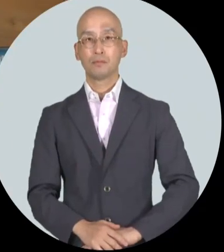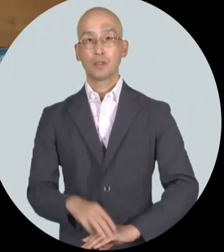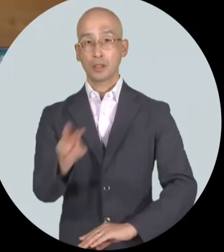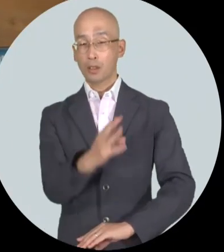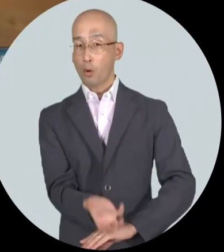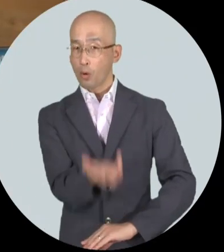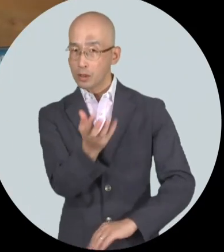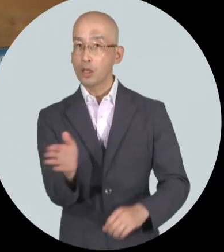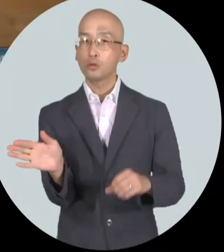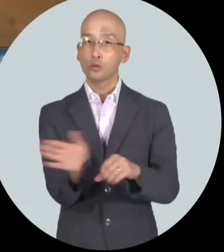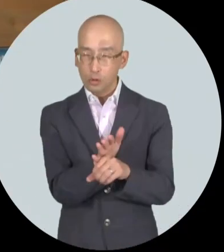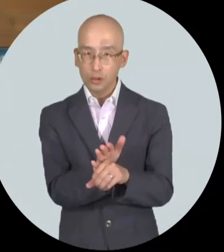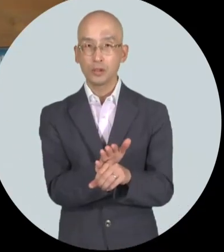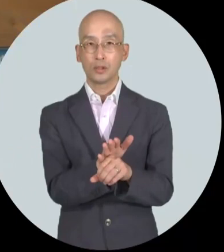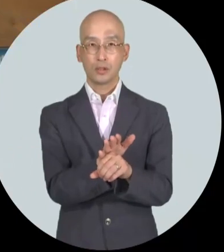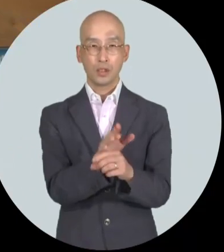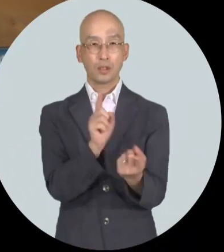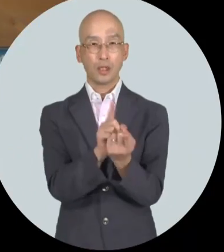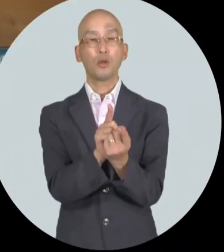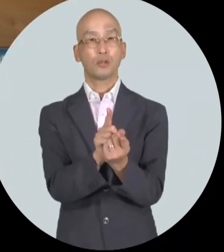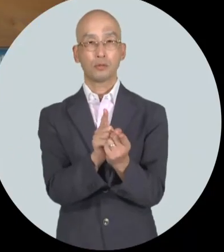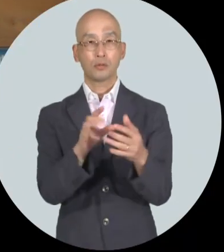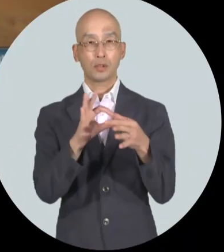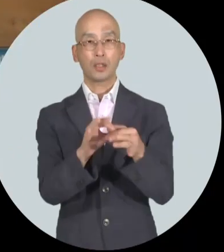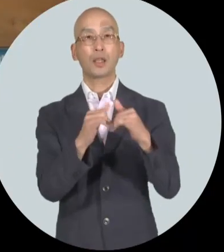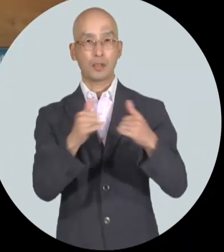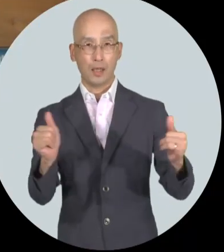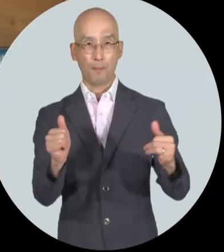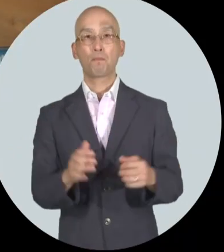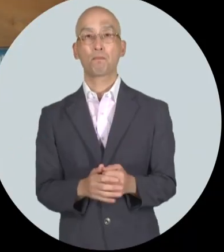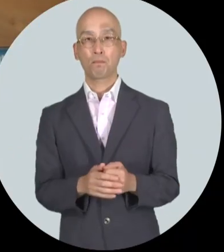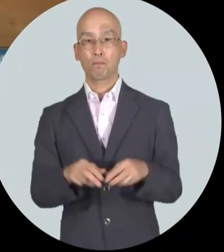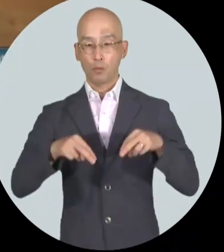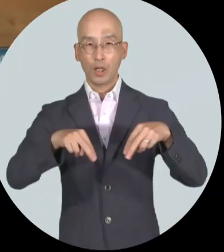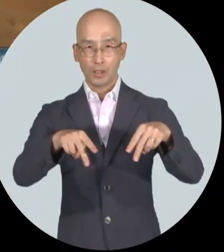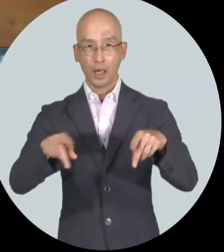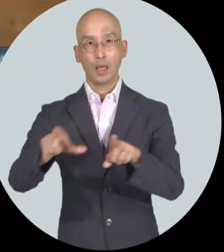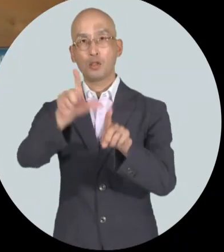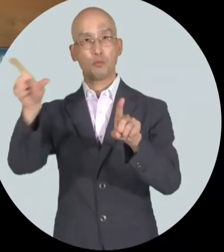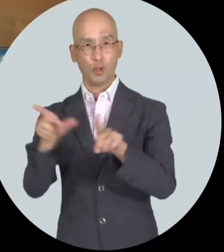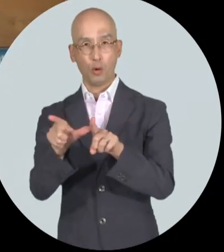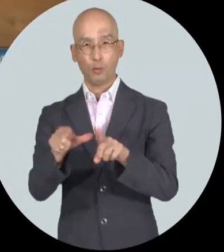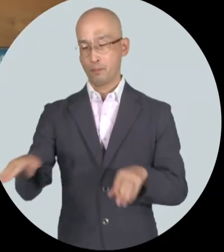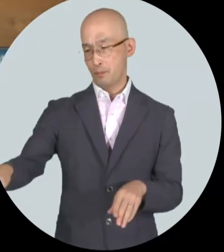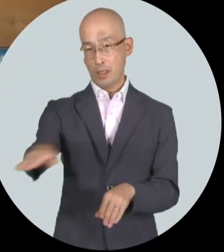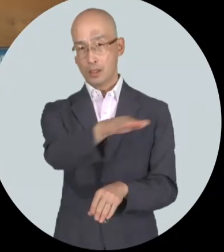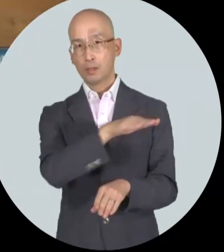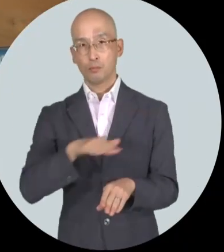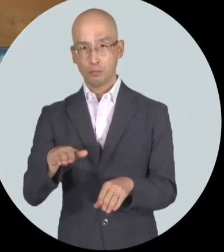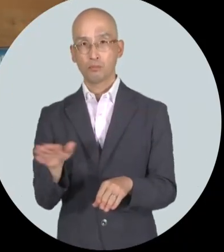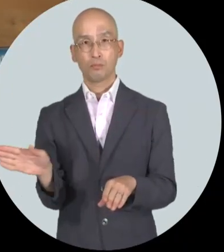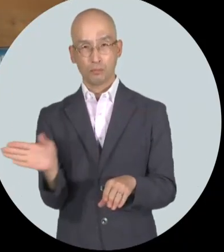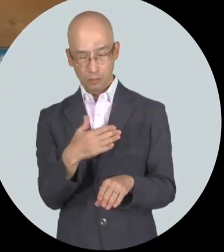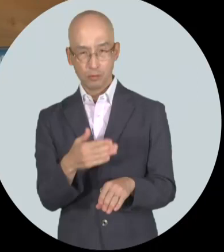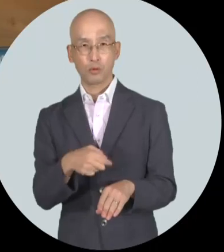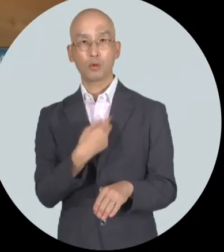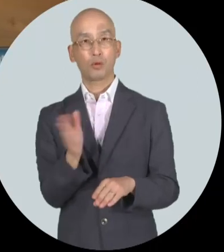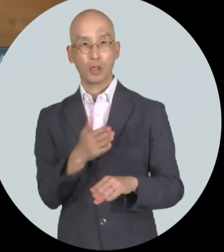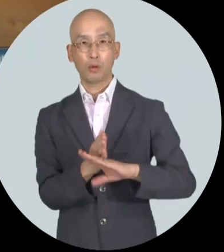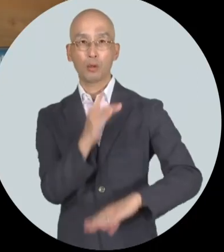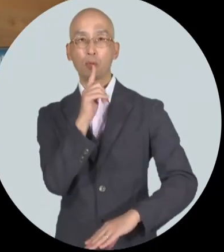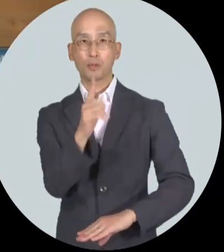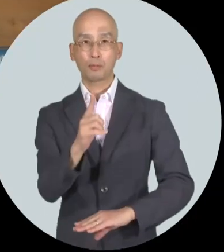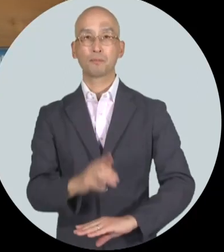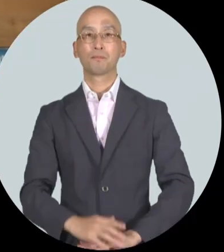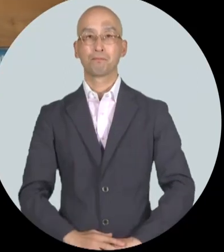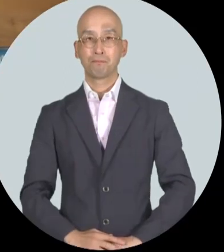から災害対応に当たっていただいております関係の皆様、ボランティア、NPO の方々に対しましても、心から御礼を申し上